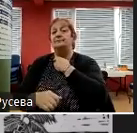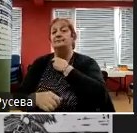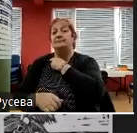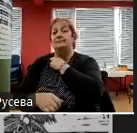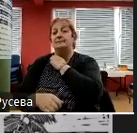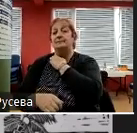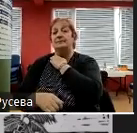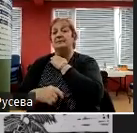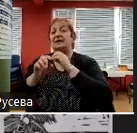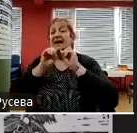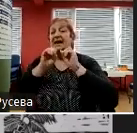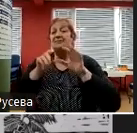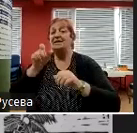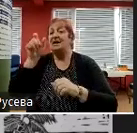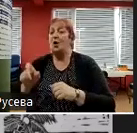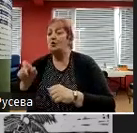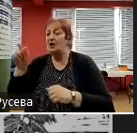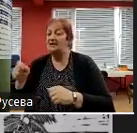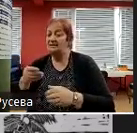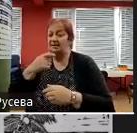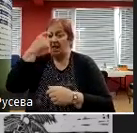и да се изпрати на участниците.